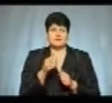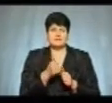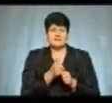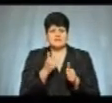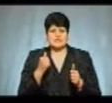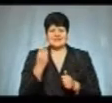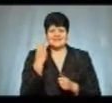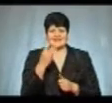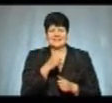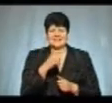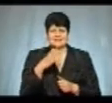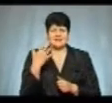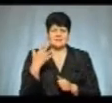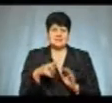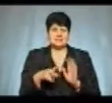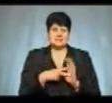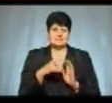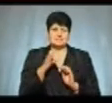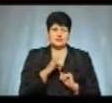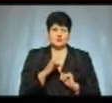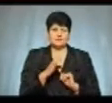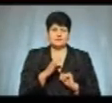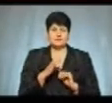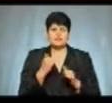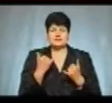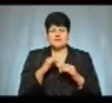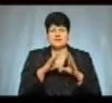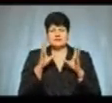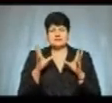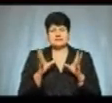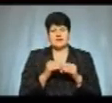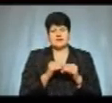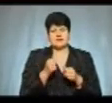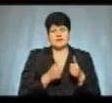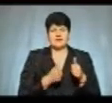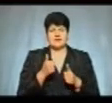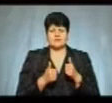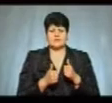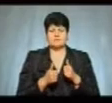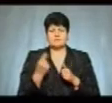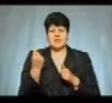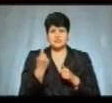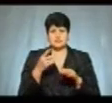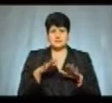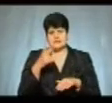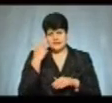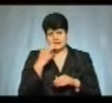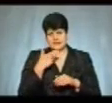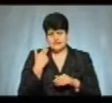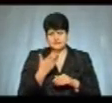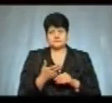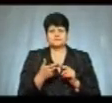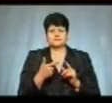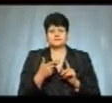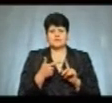відстала на 3 хвилини 57 секунд. Зараз загальний рейтинг жінок виглядає так. На першому місці – італійка Доротея